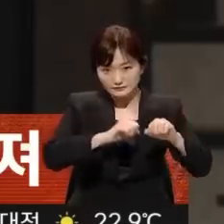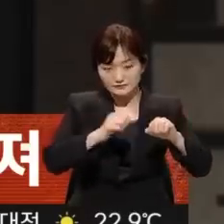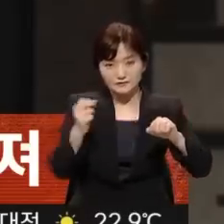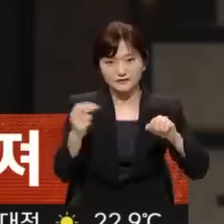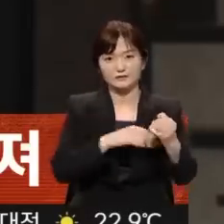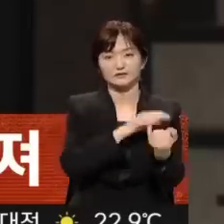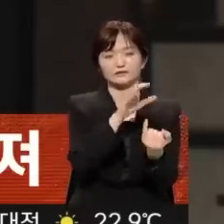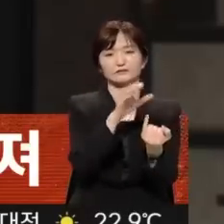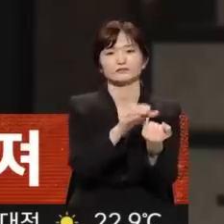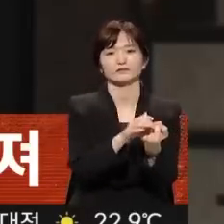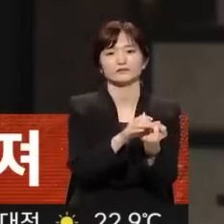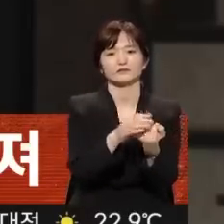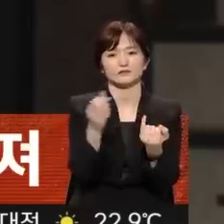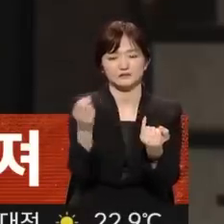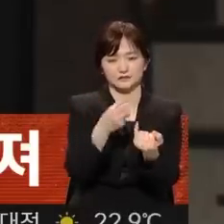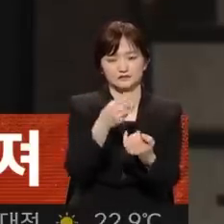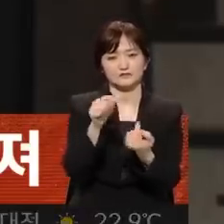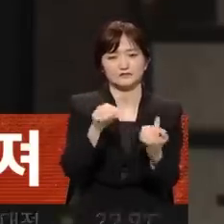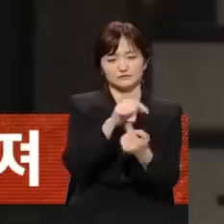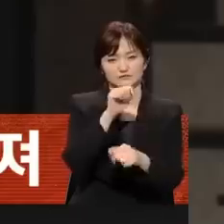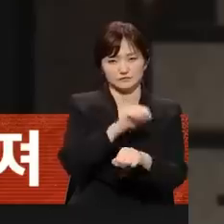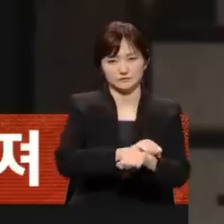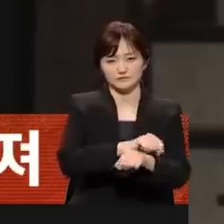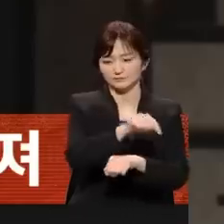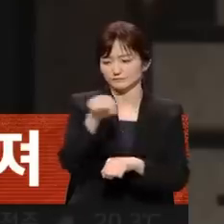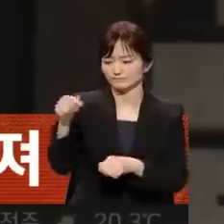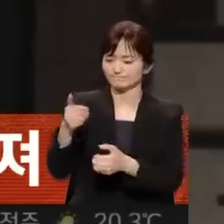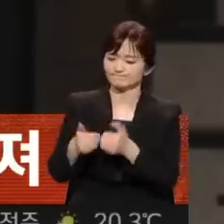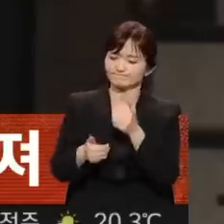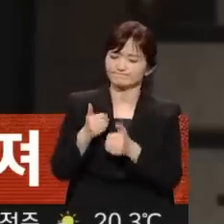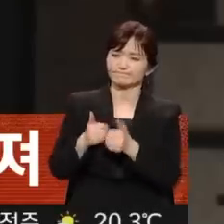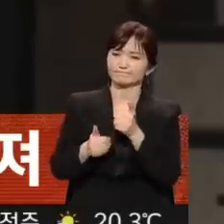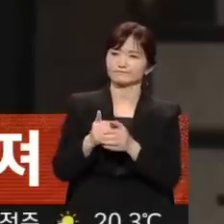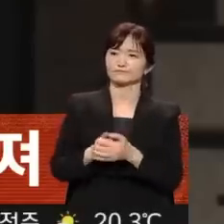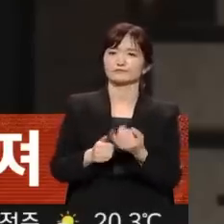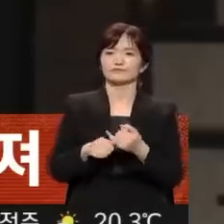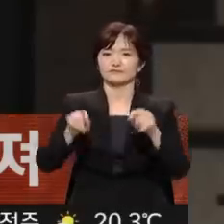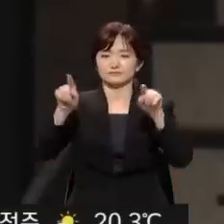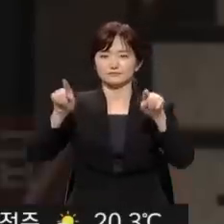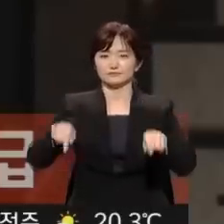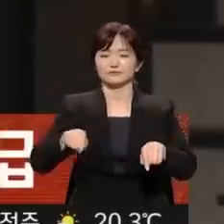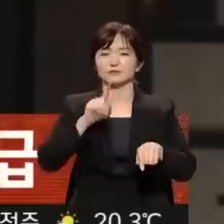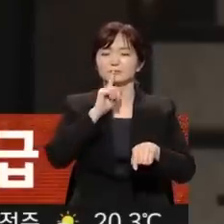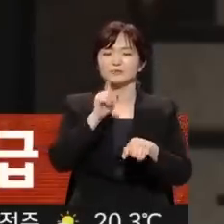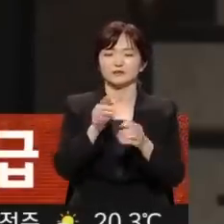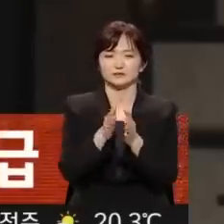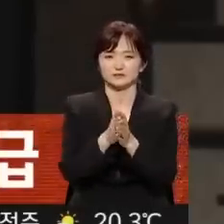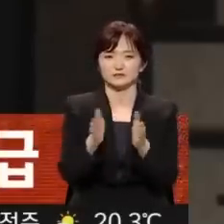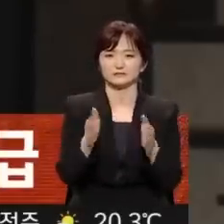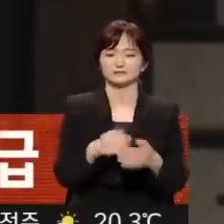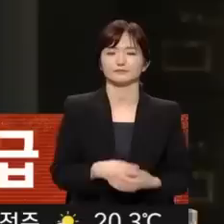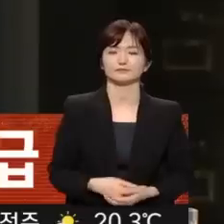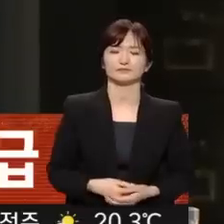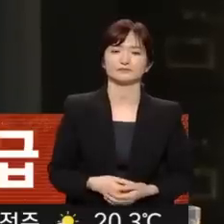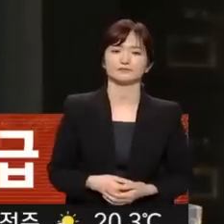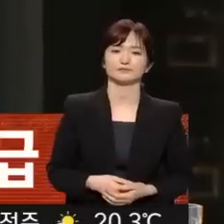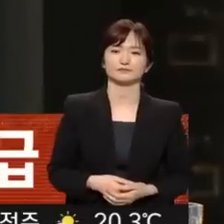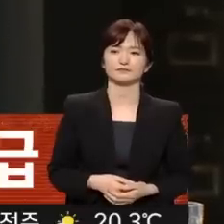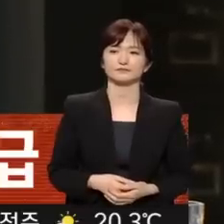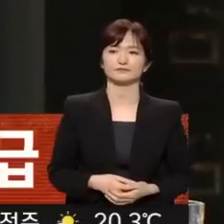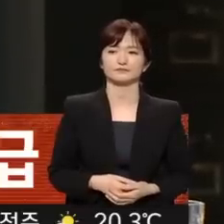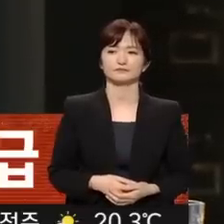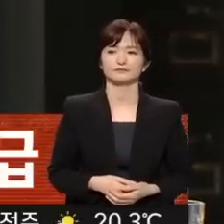사이가 나빠졌겠죠. 그래서 이 두 사람 사이에 투닥투닥하면서 이혼 문제가 불거지게 됩니다. 아니 이 기자 그